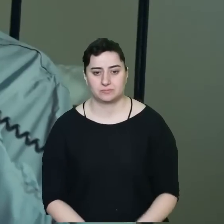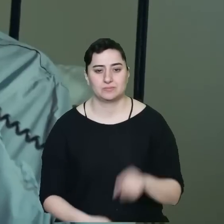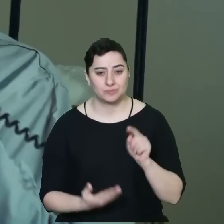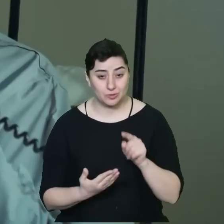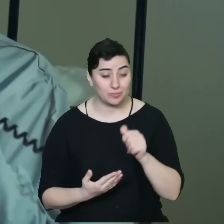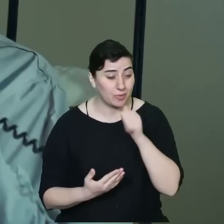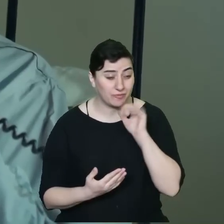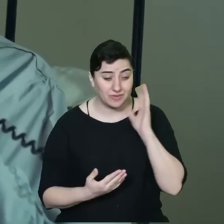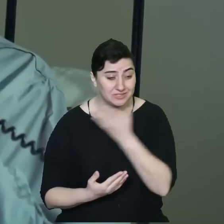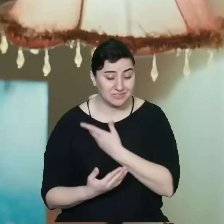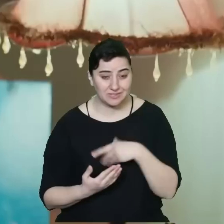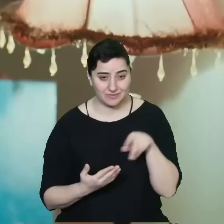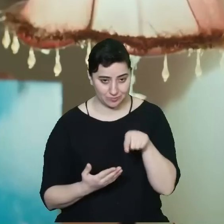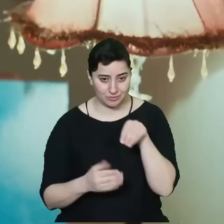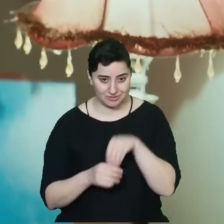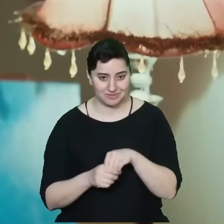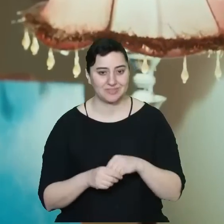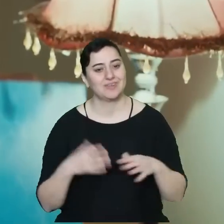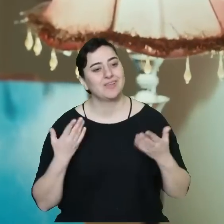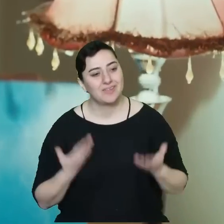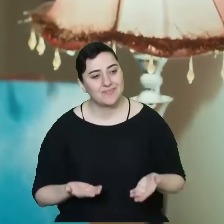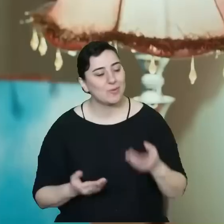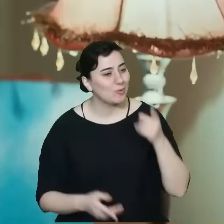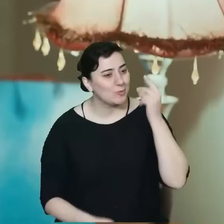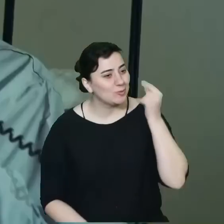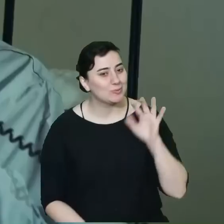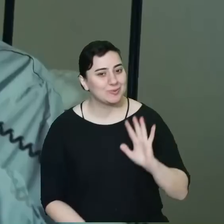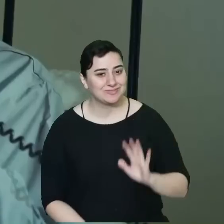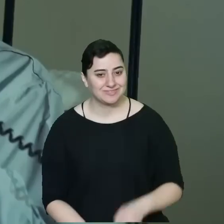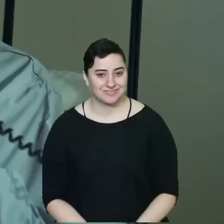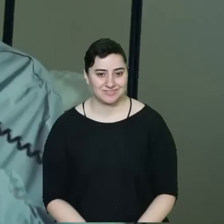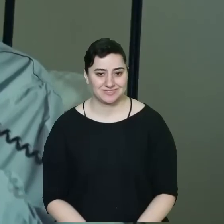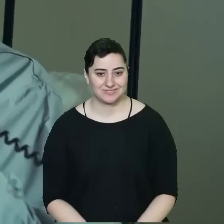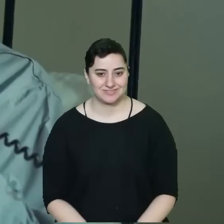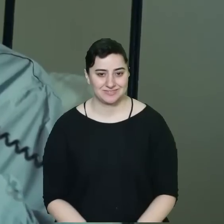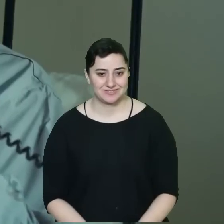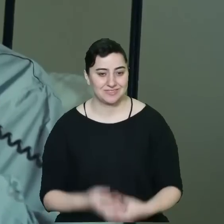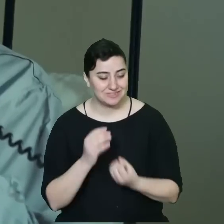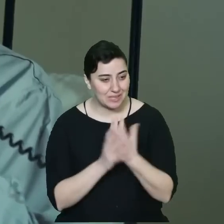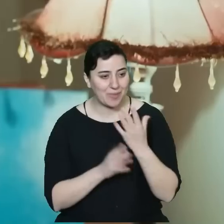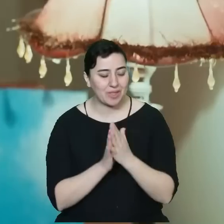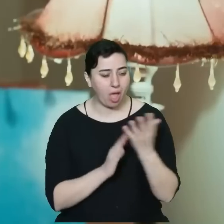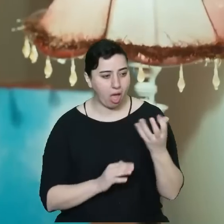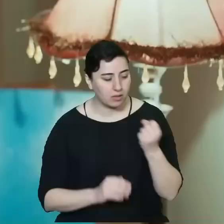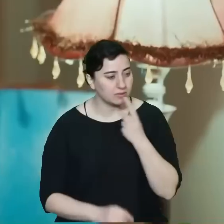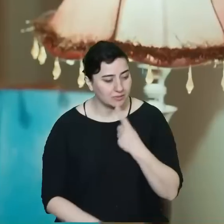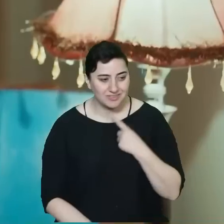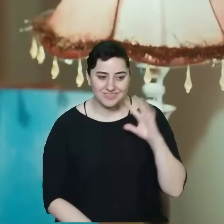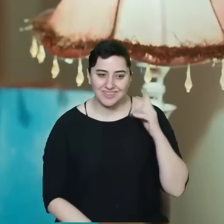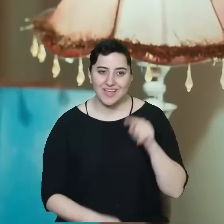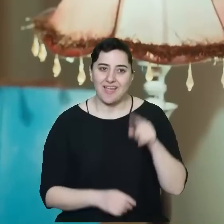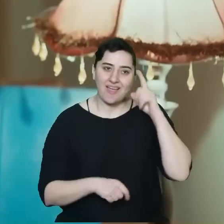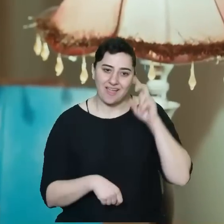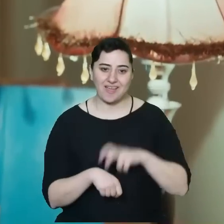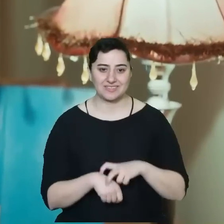Bu muydu babanın en sevdiği mısralar? Evet, unutmamışsın. Sabah kitabı aldım deyince benim de aklıma ilk bu